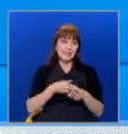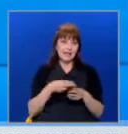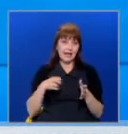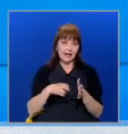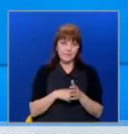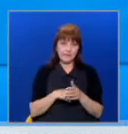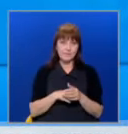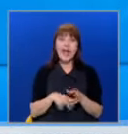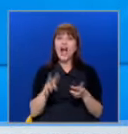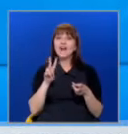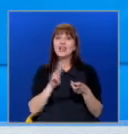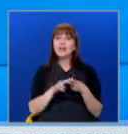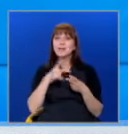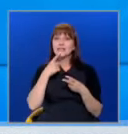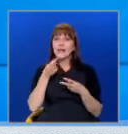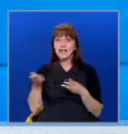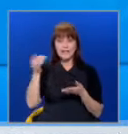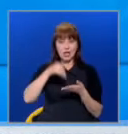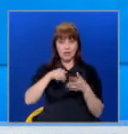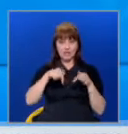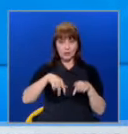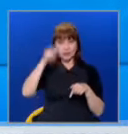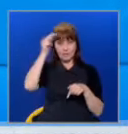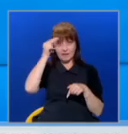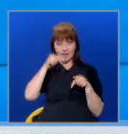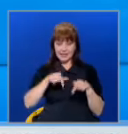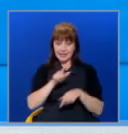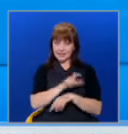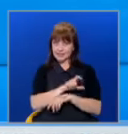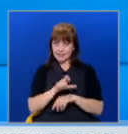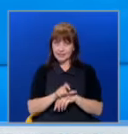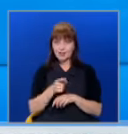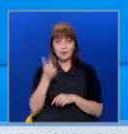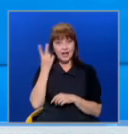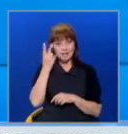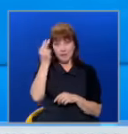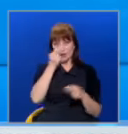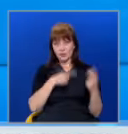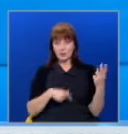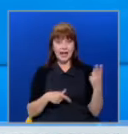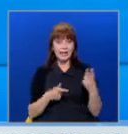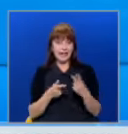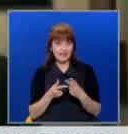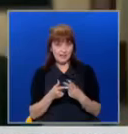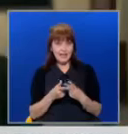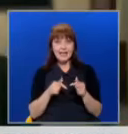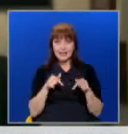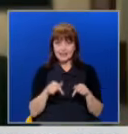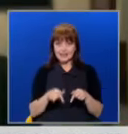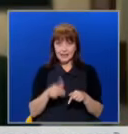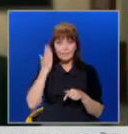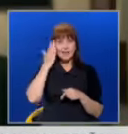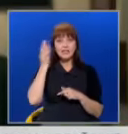Президентът на Украйна Володимир Зеленски идва на посещение в България тази седмица. Това научи БНТ от свои източници. За сега